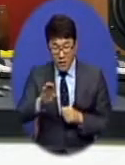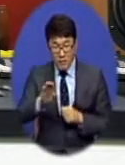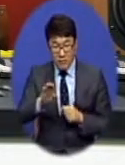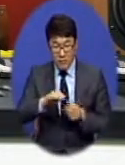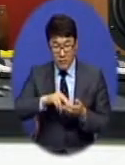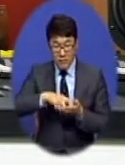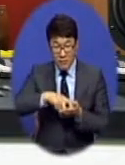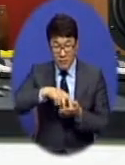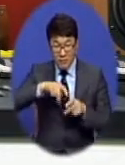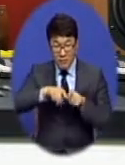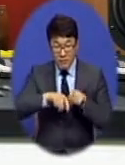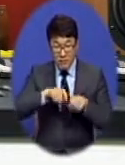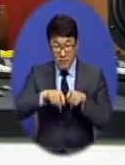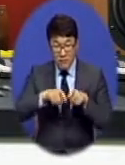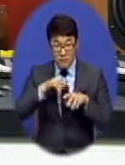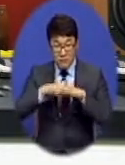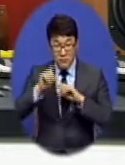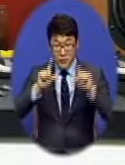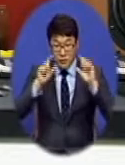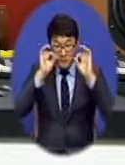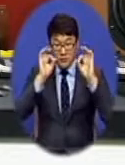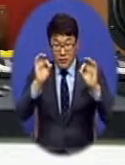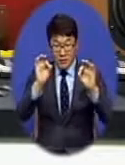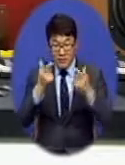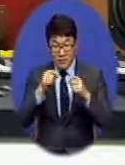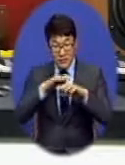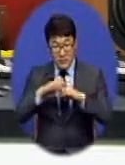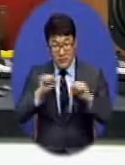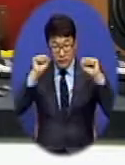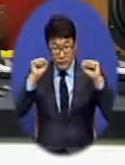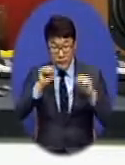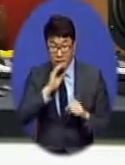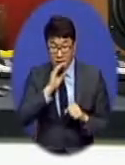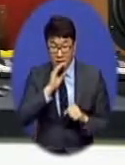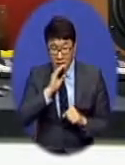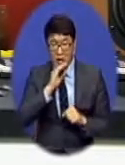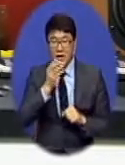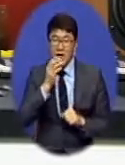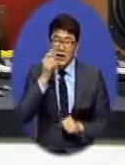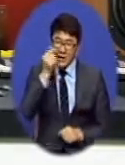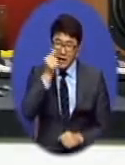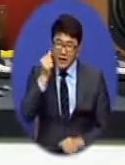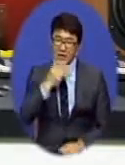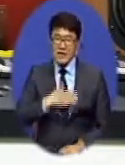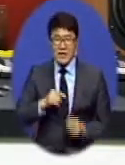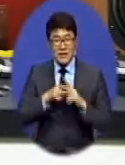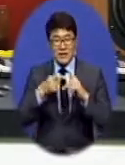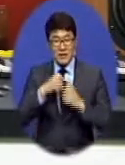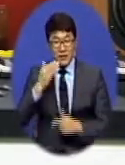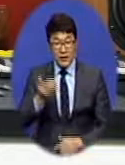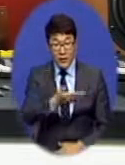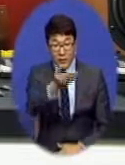더 구부린다. 네. 오른쪽 그렇죠. 다리를 짚었다. 그러면 뒷다리를 더 구부린다. 그렇죠. 이렇게 움직이는 그렇죠. 거죠. 그렇죠. 아, 네. 이해됐습니다. 자, 오늘도 시청자 여러분들의